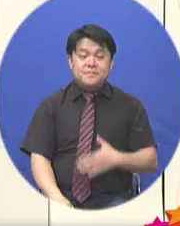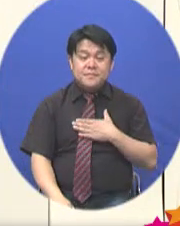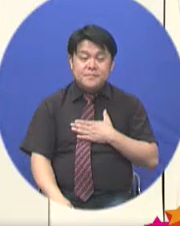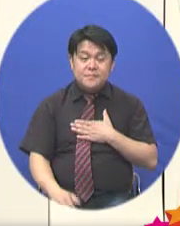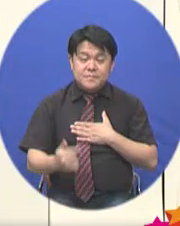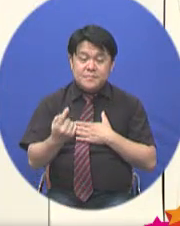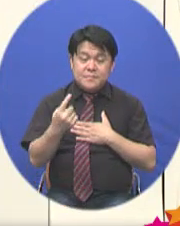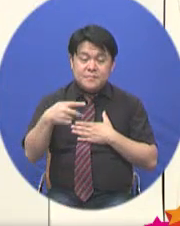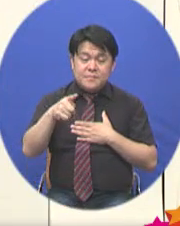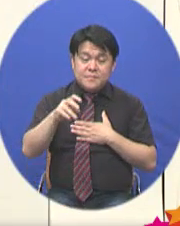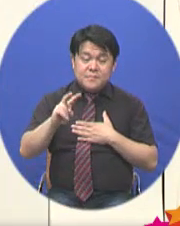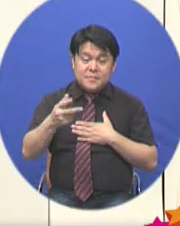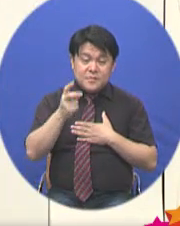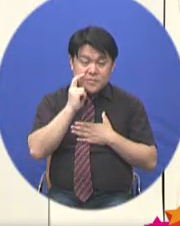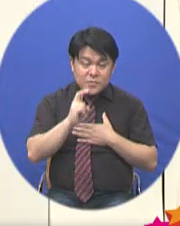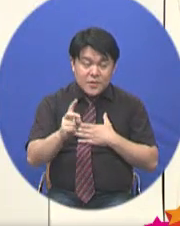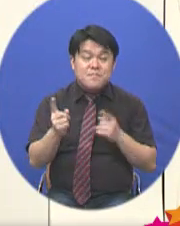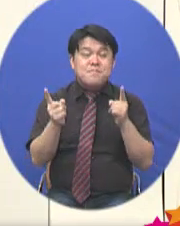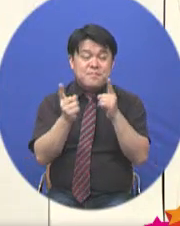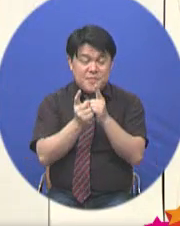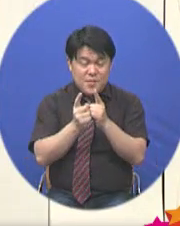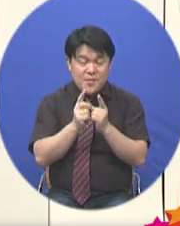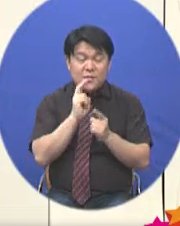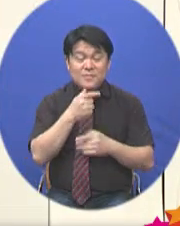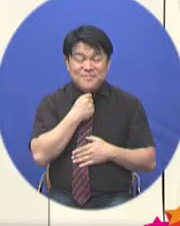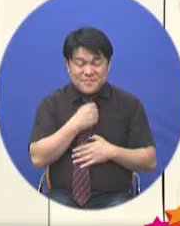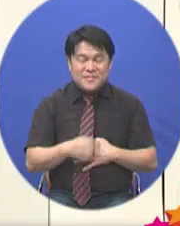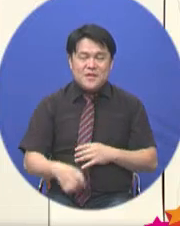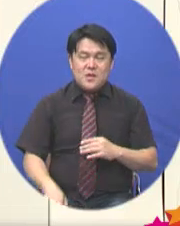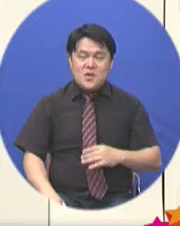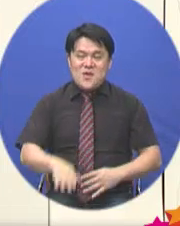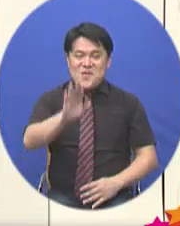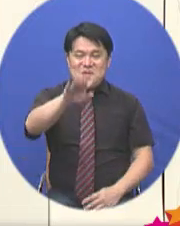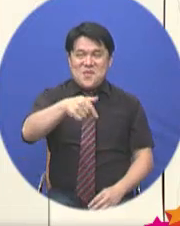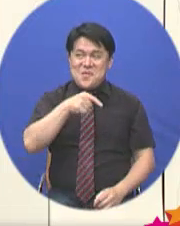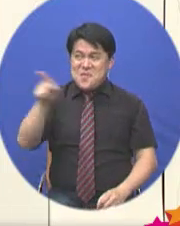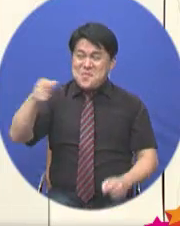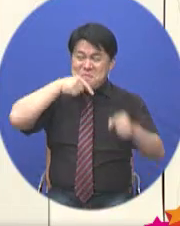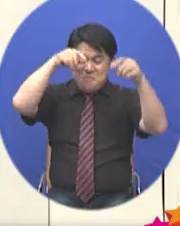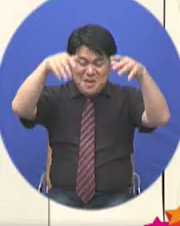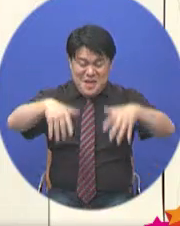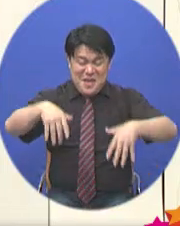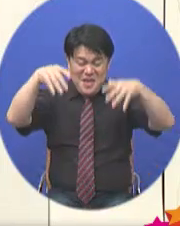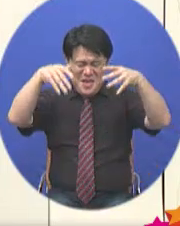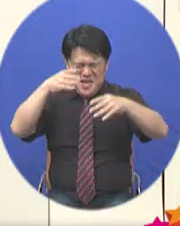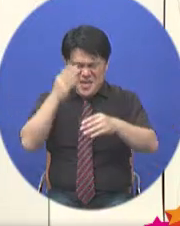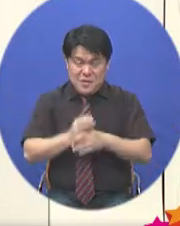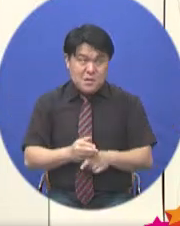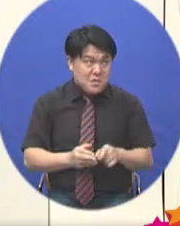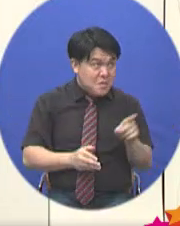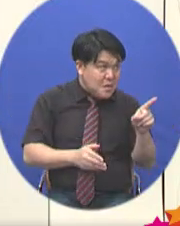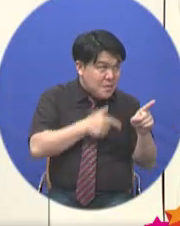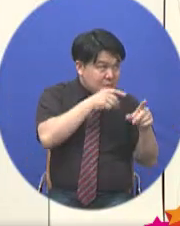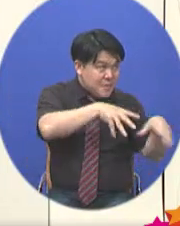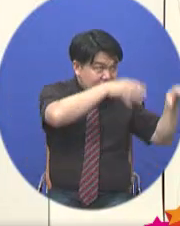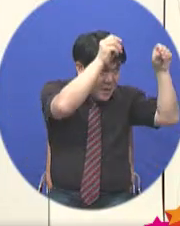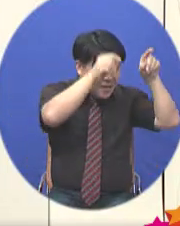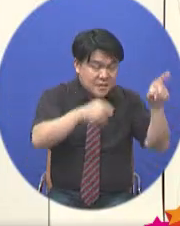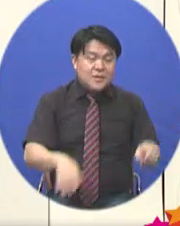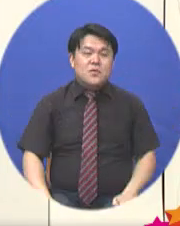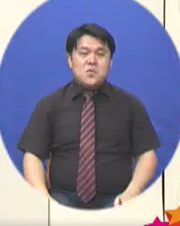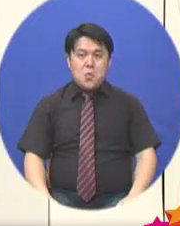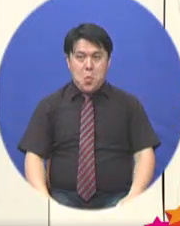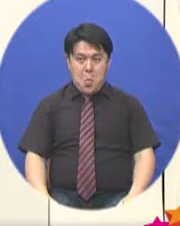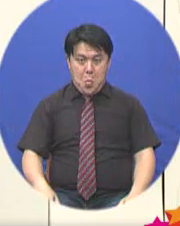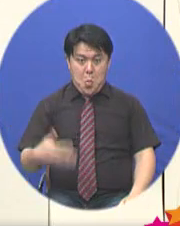노사연의 만남이요. 아, 만남. 이야, 오랜만에 듣네요. 오늘 만남. 비가 많이 오고 있죠? 여기 좀 그쳤어요. 아, 그쳤어요? 예,